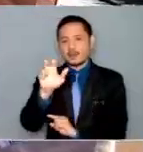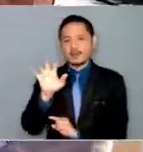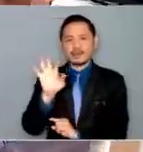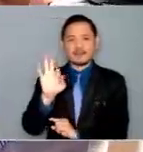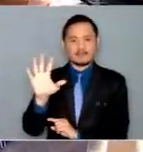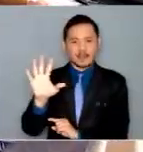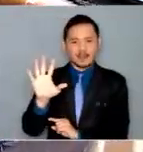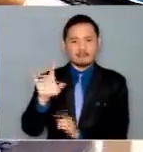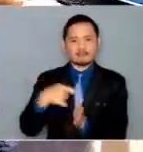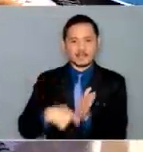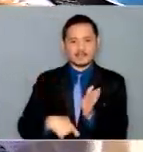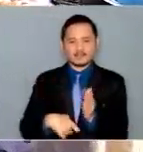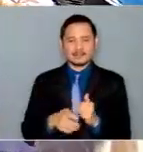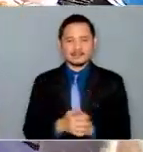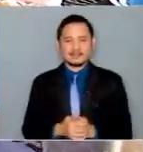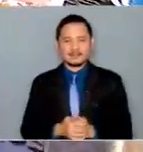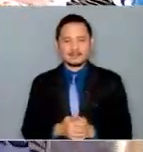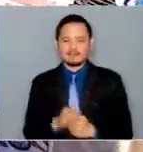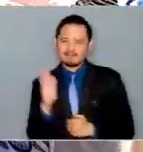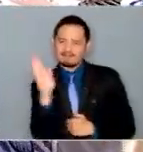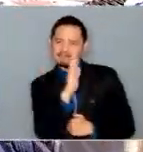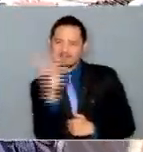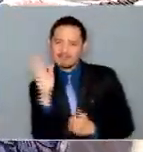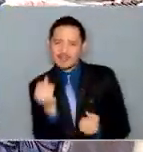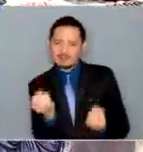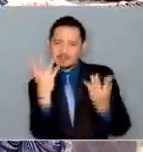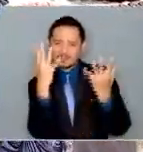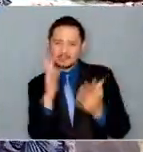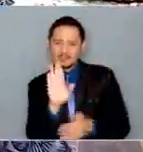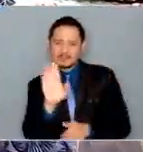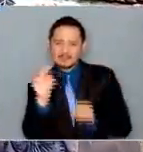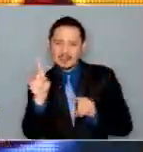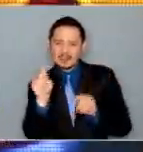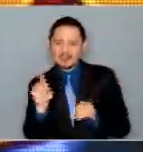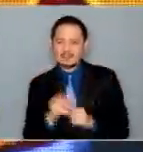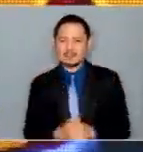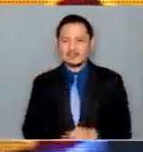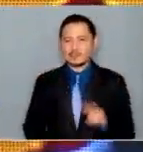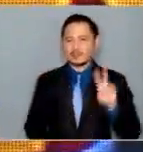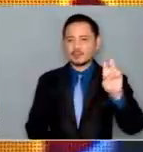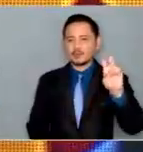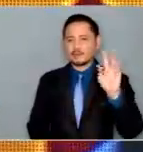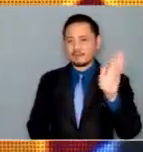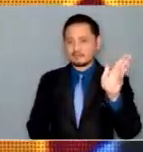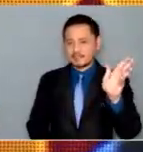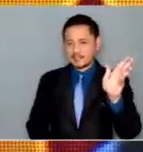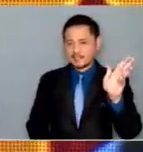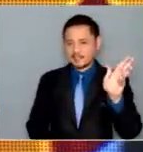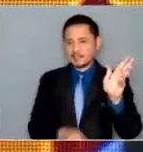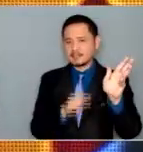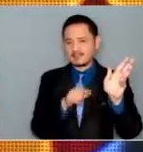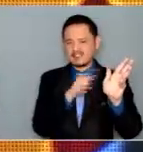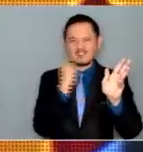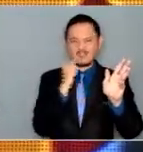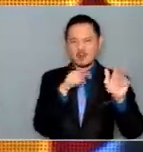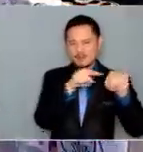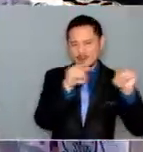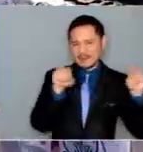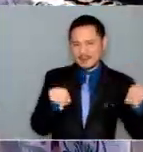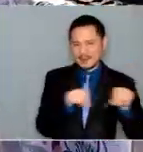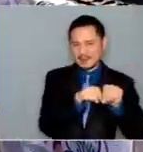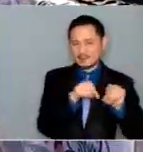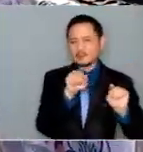₱395. Mm-hmm. Pwede na. So ano yung range ng mga produkto natin? Yung presyo? Meron po tayong ₱250 for the placemats up to